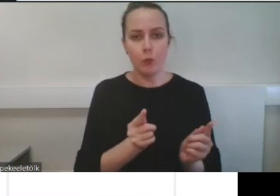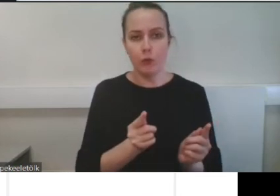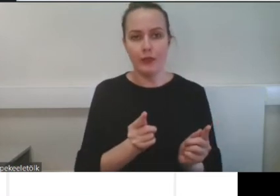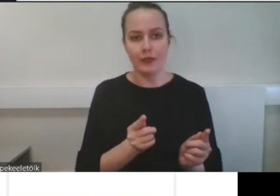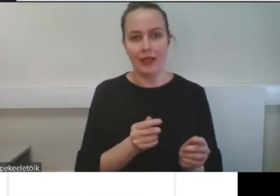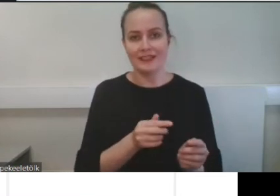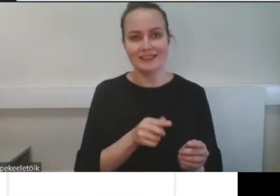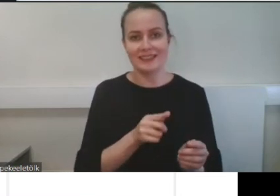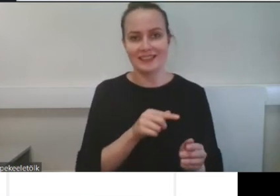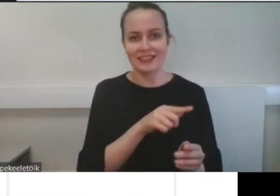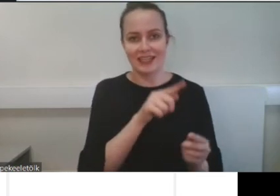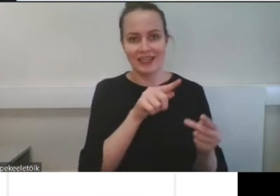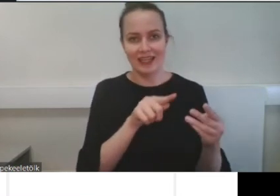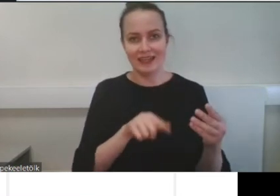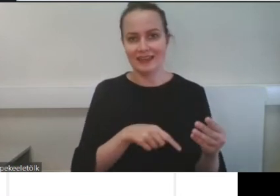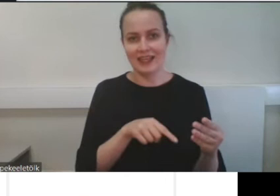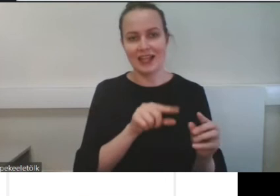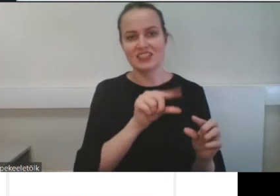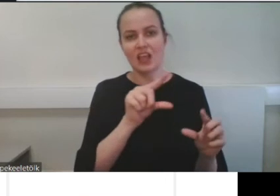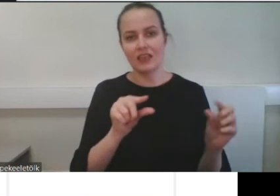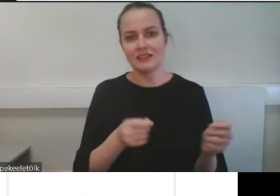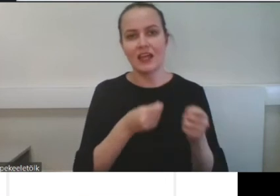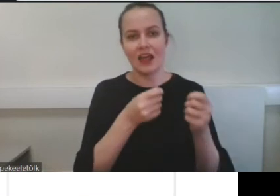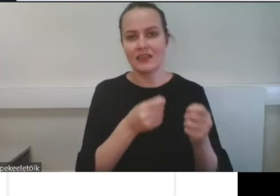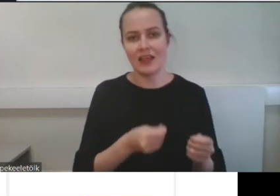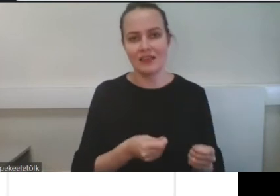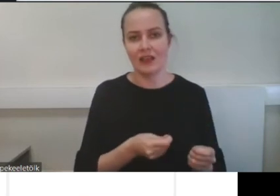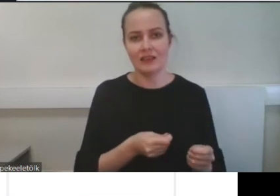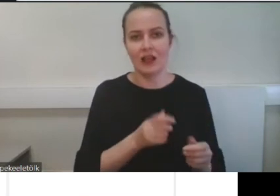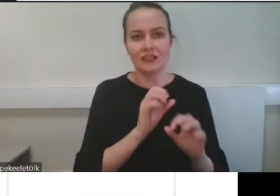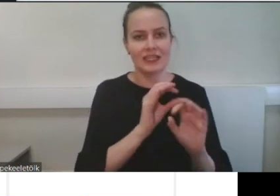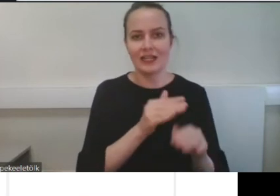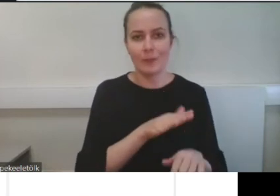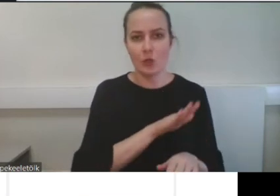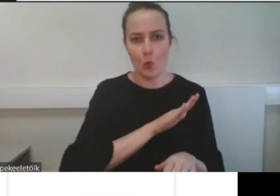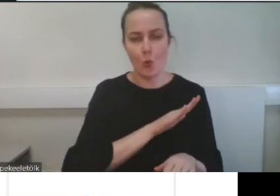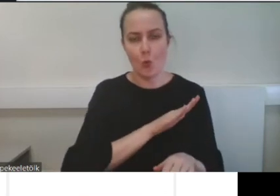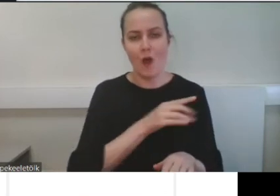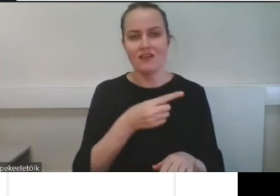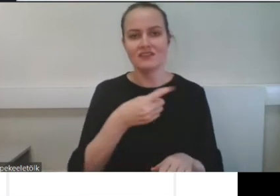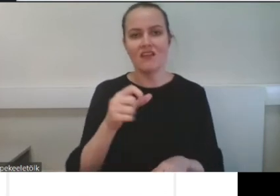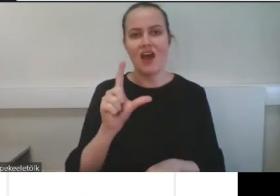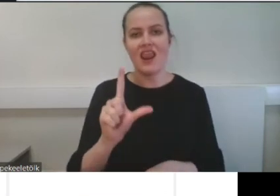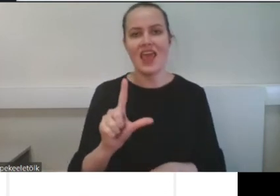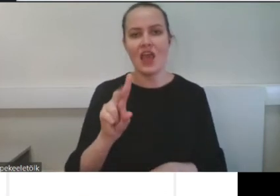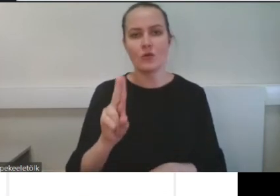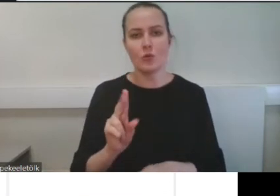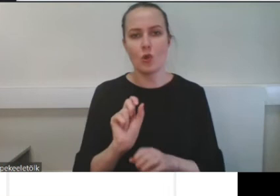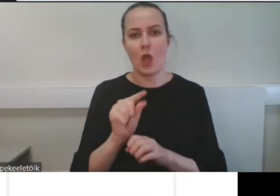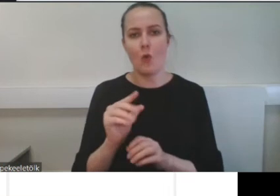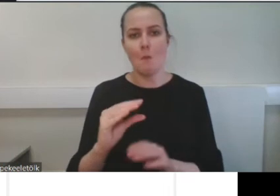toime, noh, inimese võime nagu toime tulla erinevatel põhjustel siis erinevate valdkondadega.